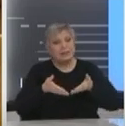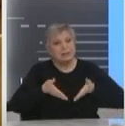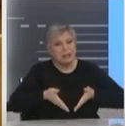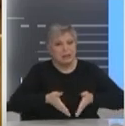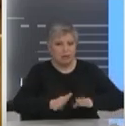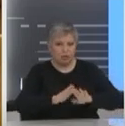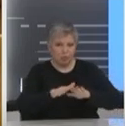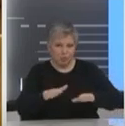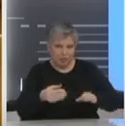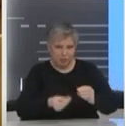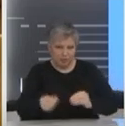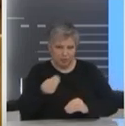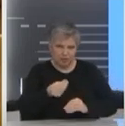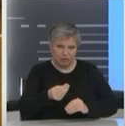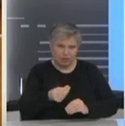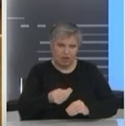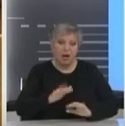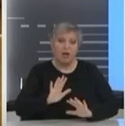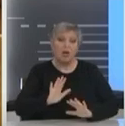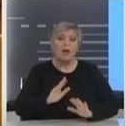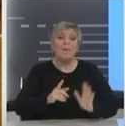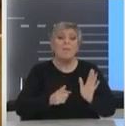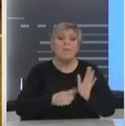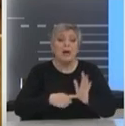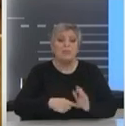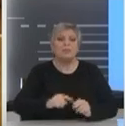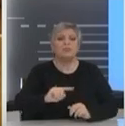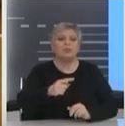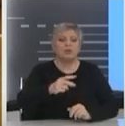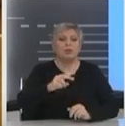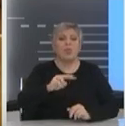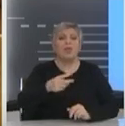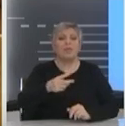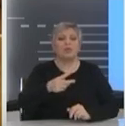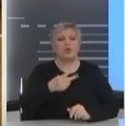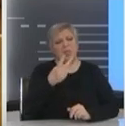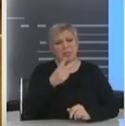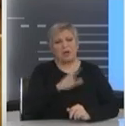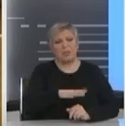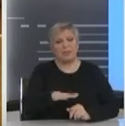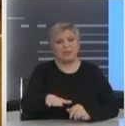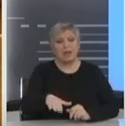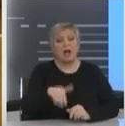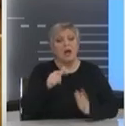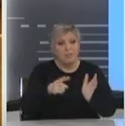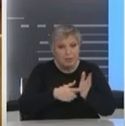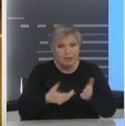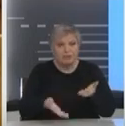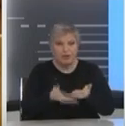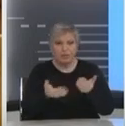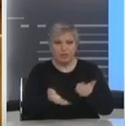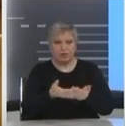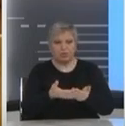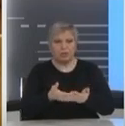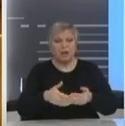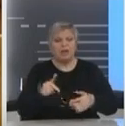να επιδοτηθεί και το πρώτο και το δεύτερο παιδί. Χιλιάδες είναι αυτές οι οικογένειες και χιλιάδες είναι τα νέα ζευγάρια σήμερα που θέλουν να